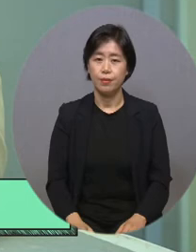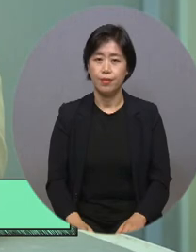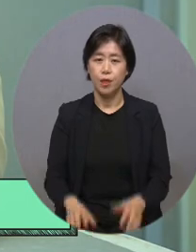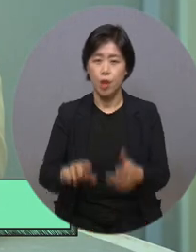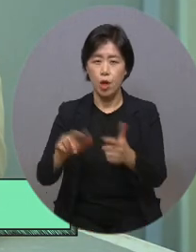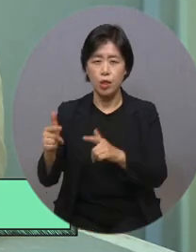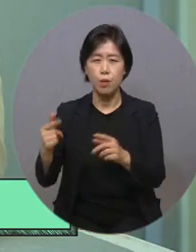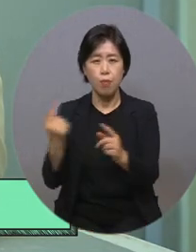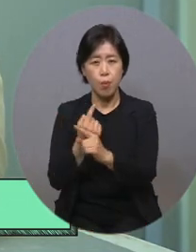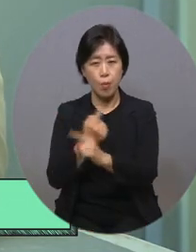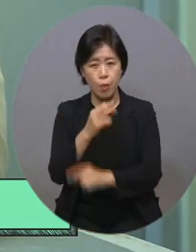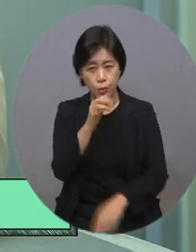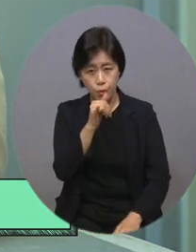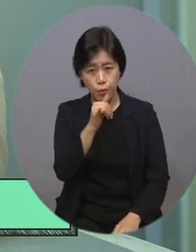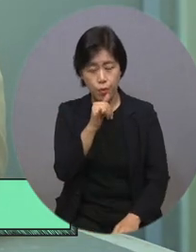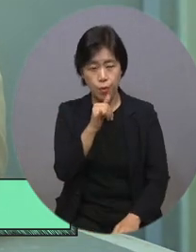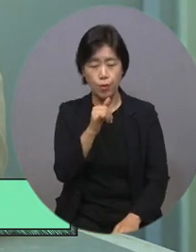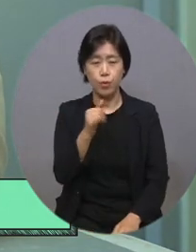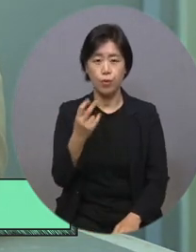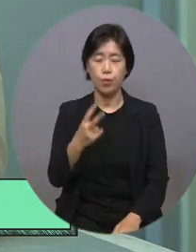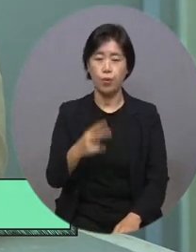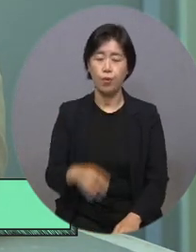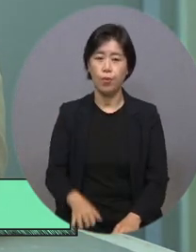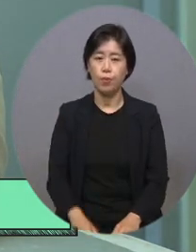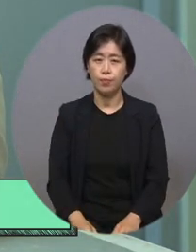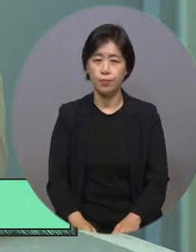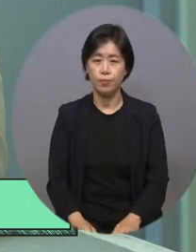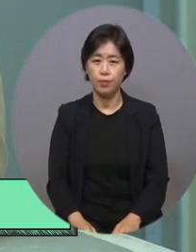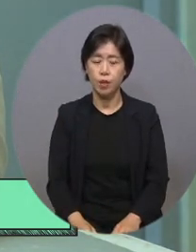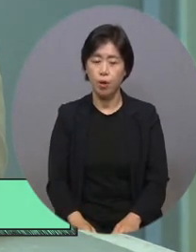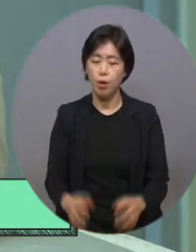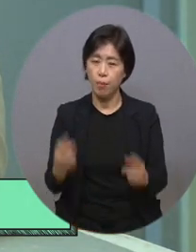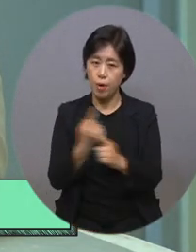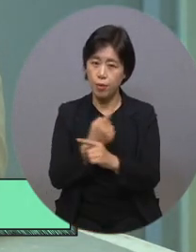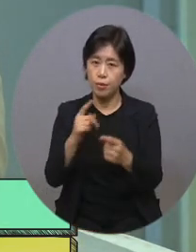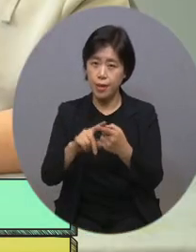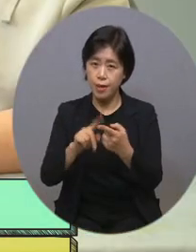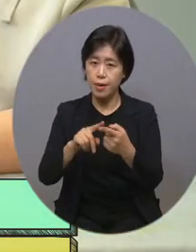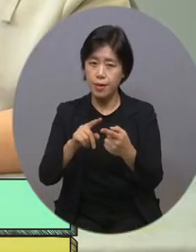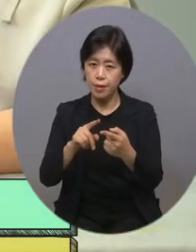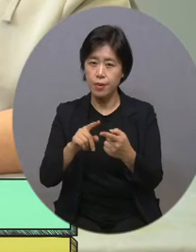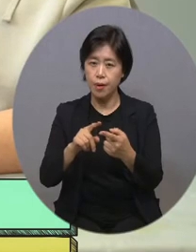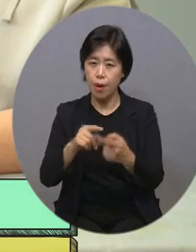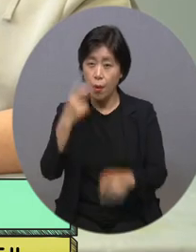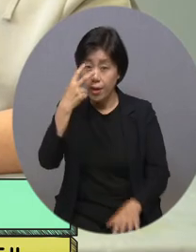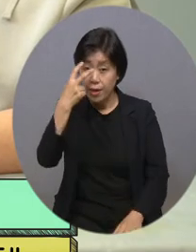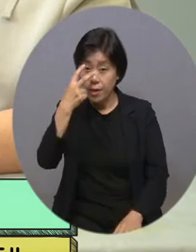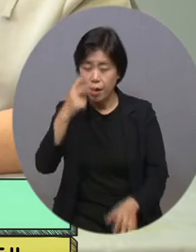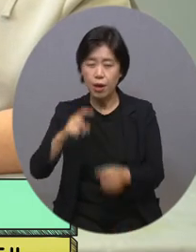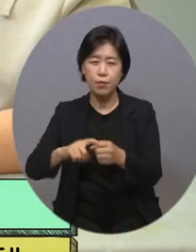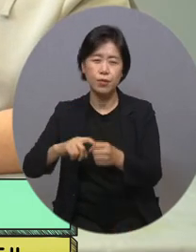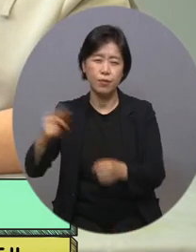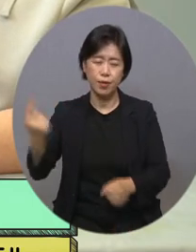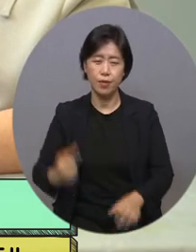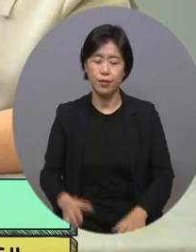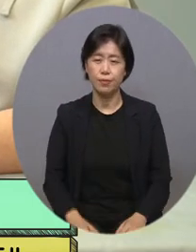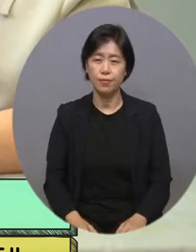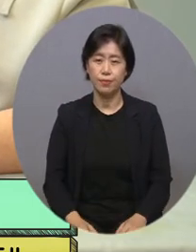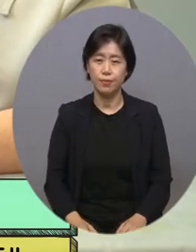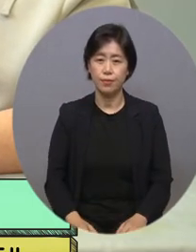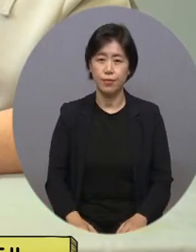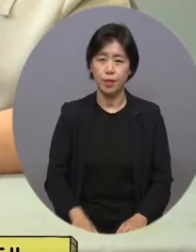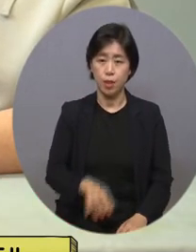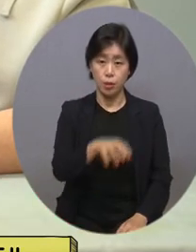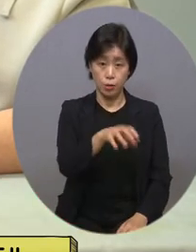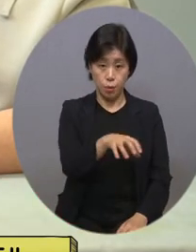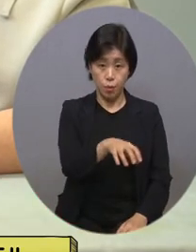이제 패키지나 이런 게 새로 바뀌어서 이제 그런 것들을 이제 체크하러 오셨어요. 아, 체크하러 오셨구나. 그럼 이제 직접적으로 푸름의